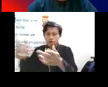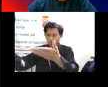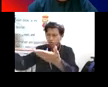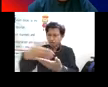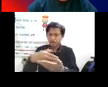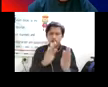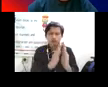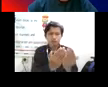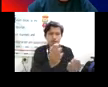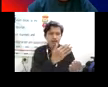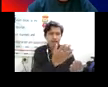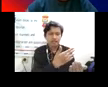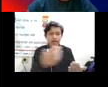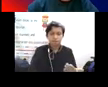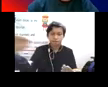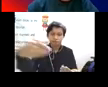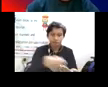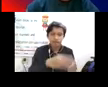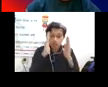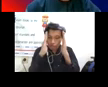kita pilih oke